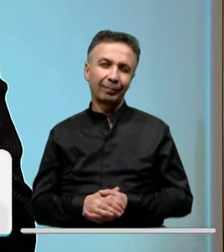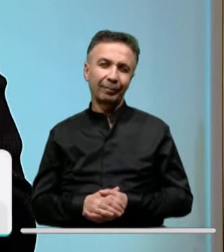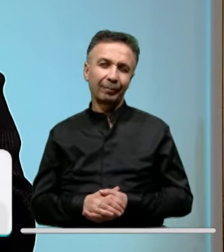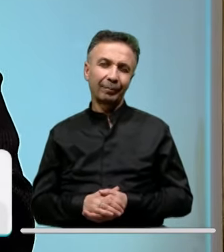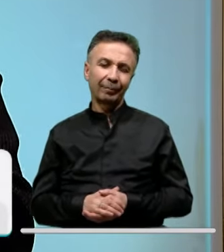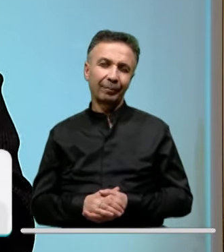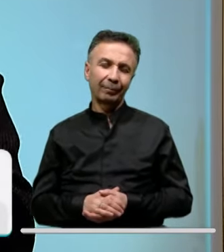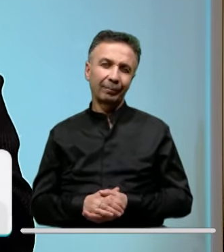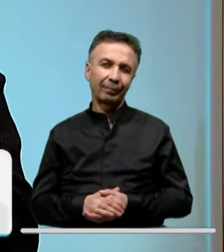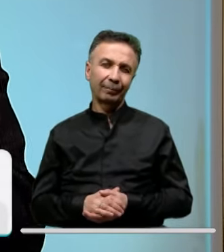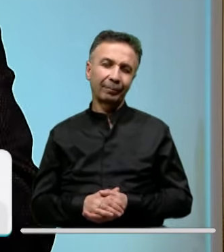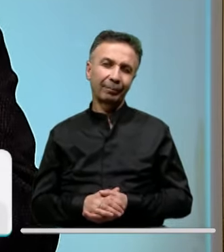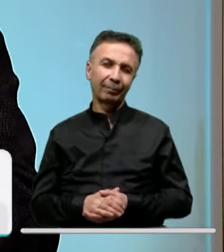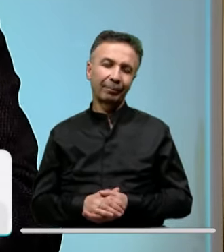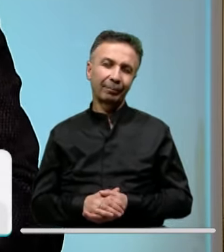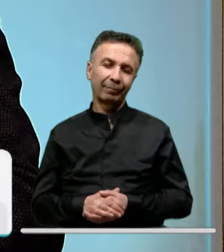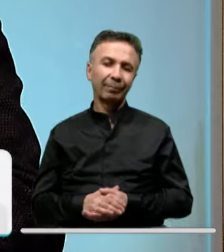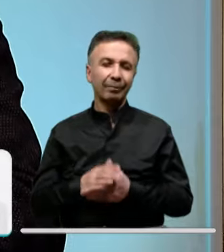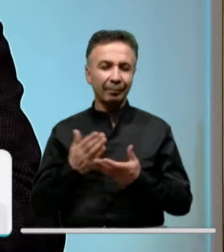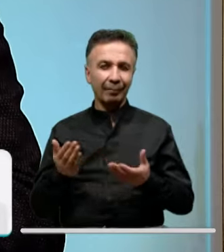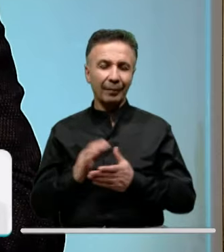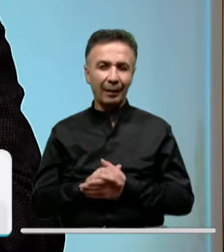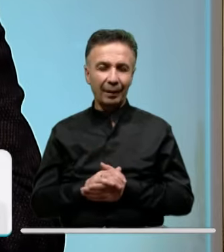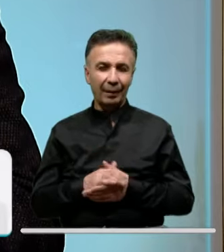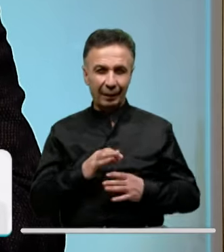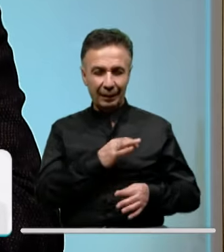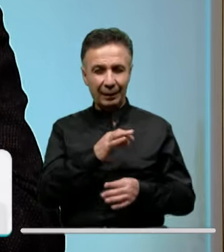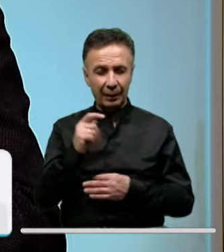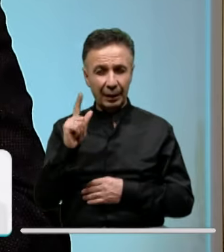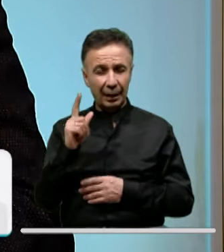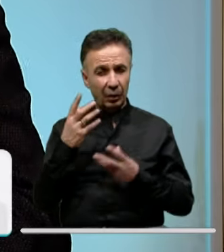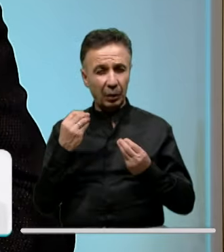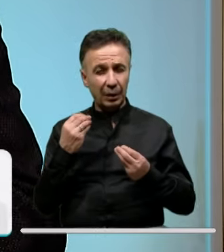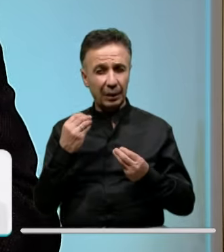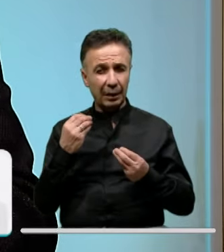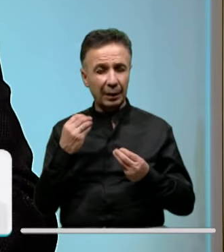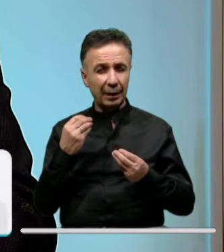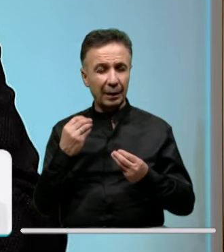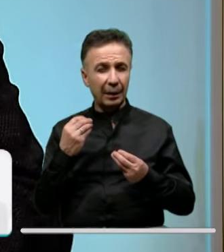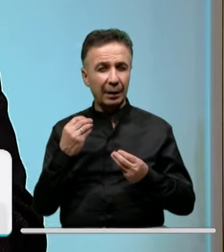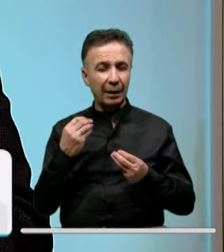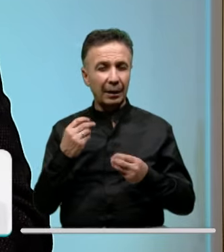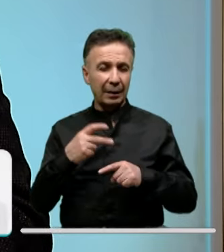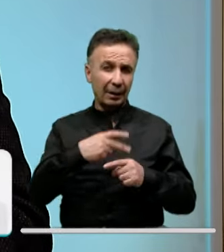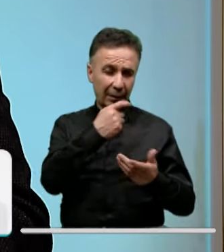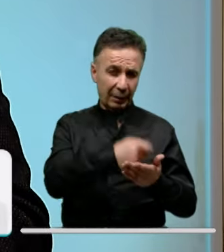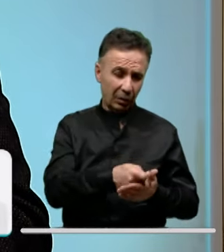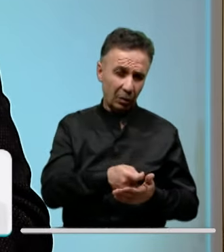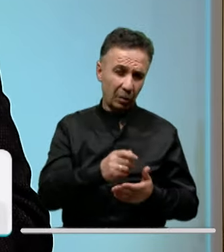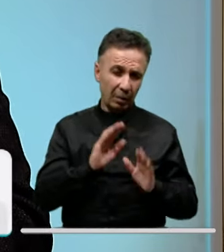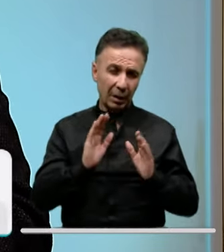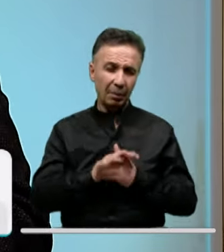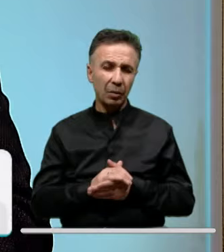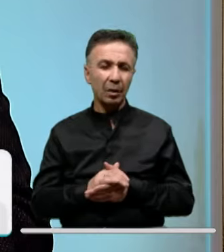yapacağız? Başaracağız inşallah. Peki illa insanlar TL vermek istiyor, onu anlıyorum ben. TL vermek istiyorum ama şu